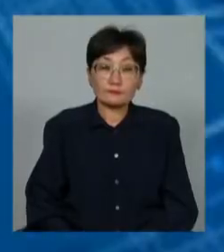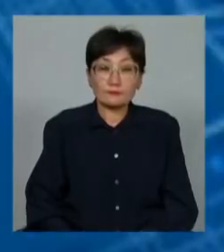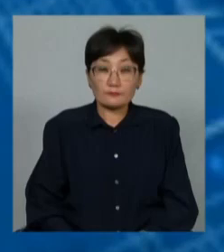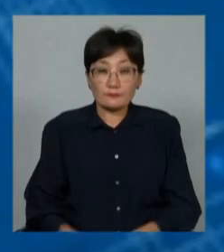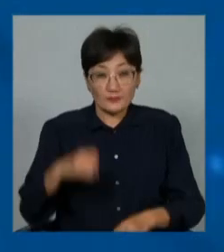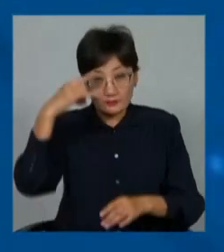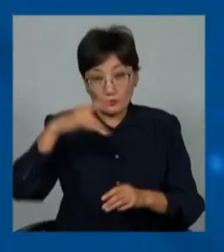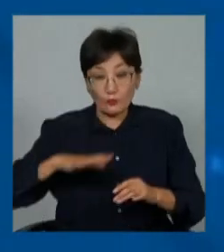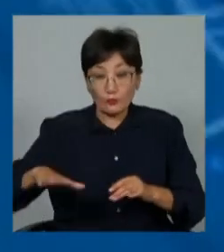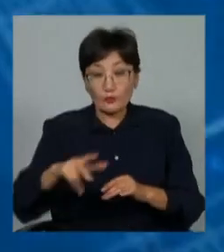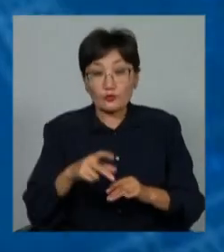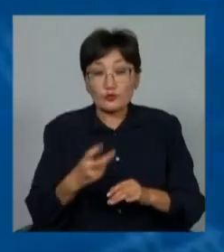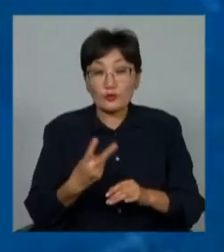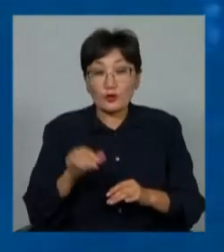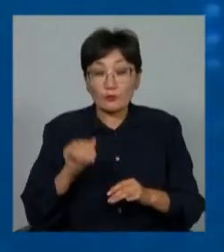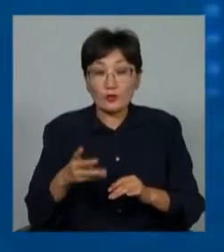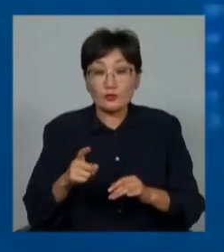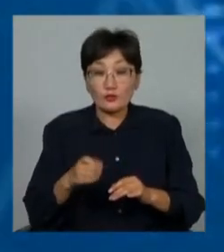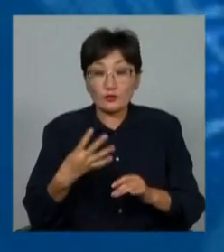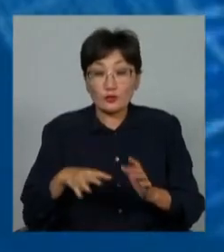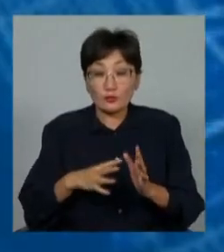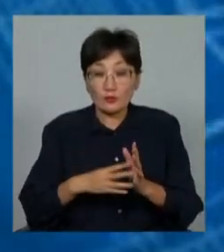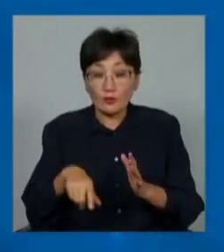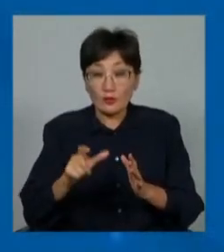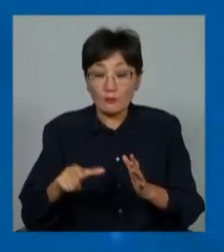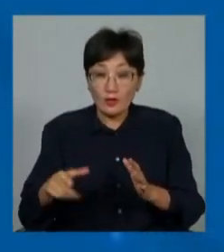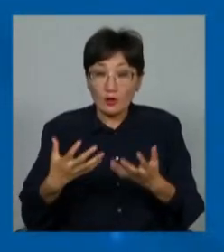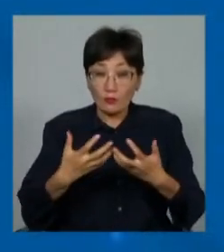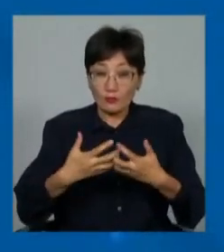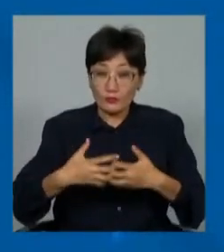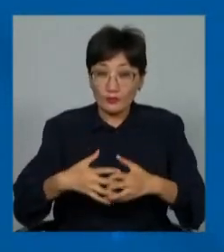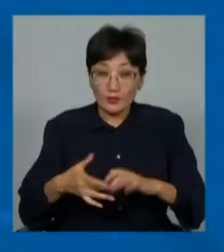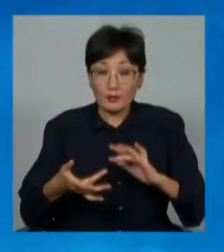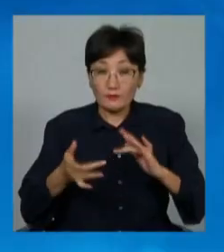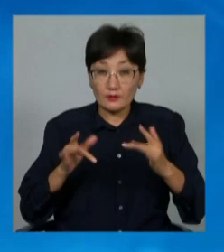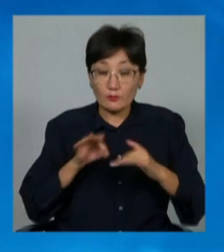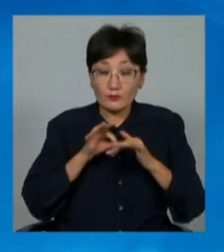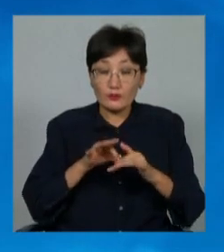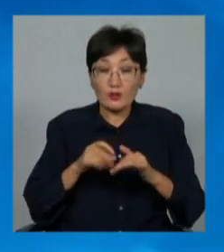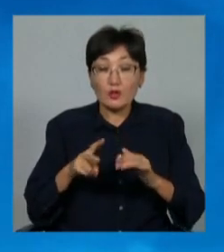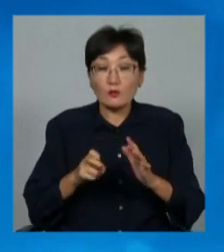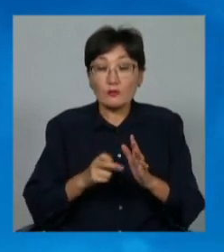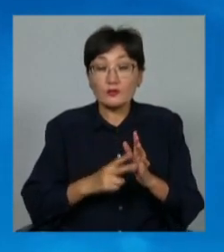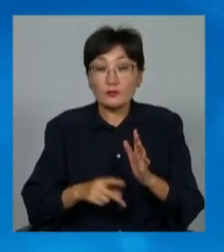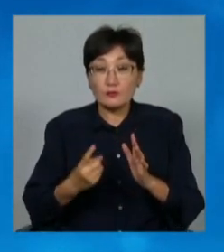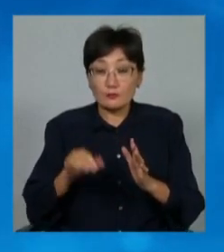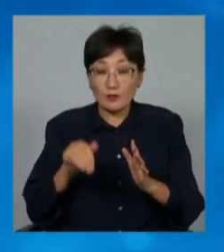Еліміз бойынша 302159 респондент онлайн санақтан өтті. Олардың